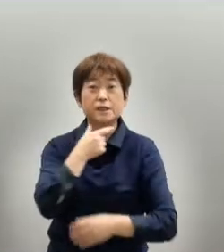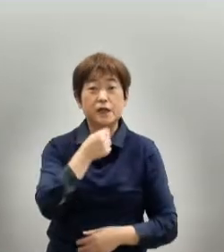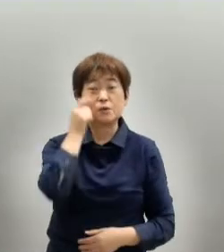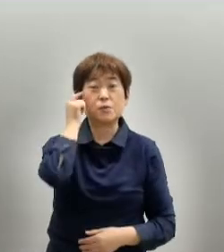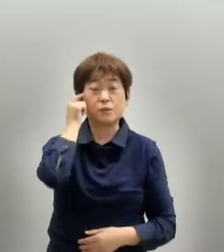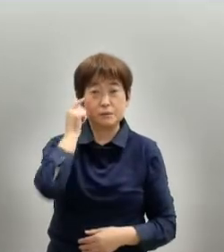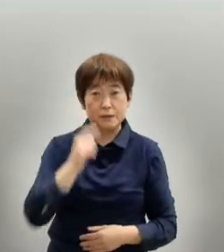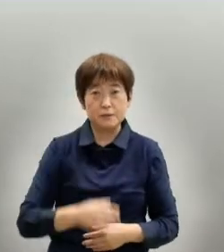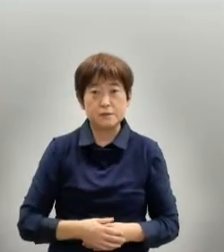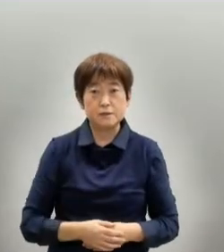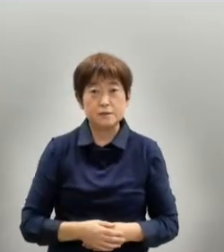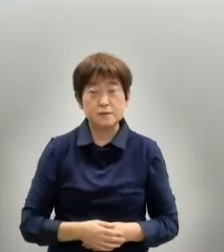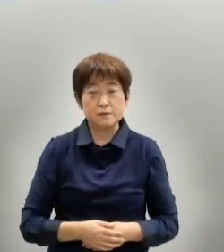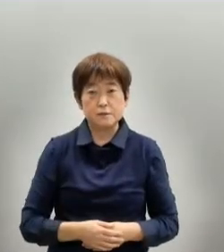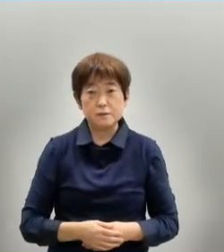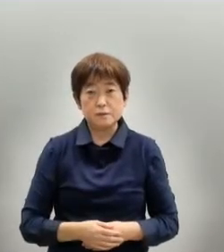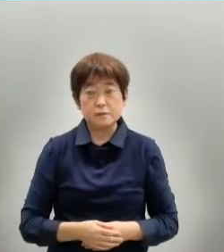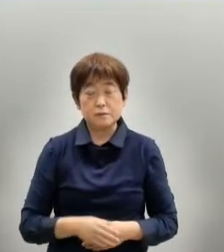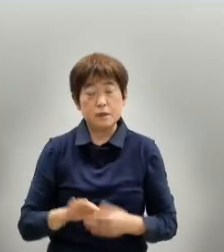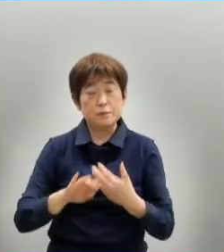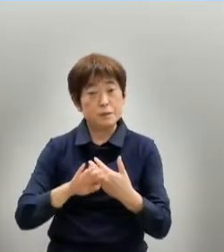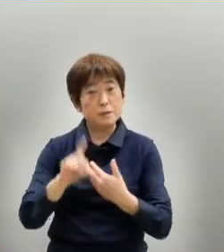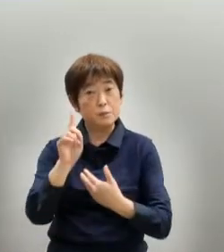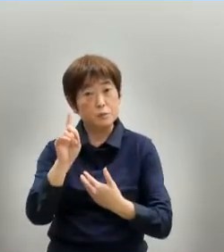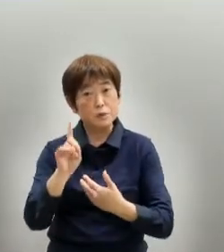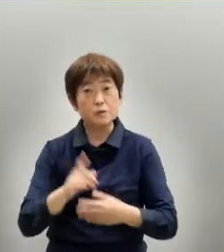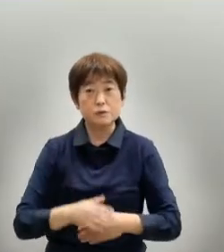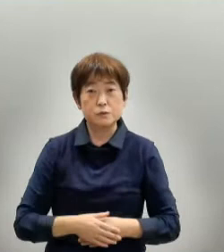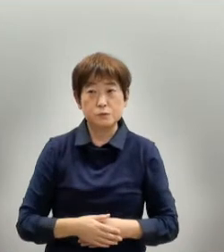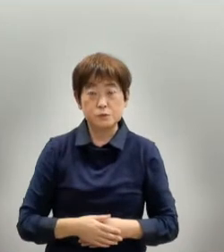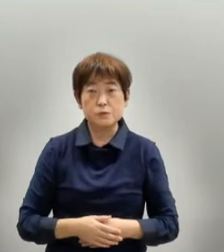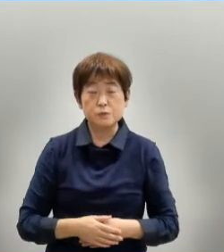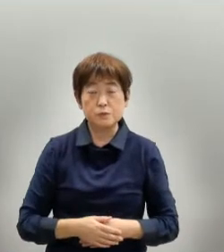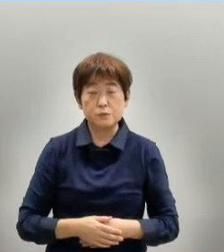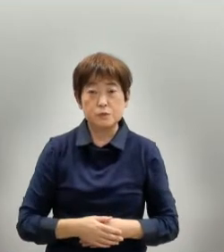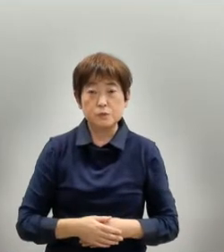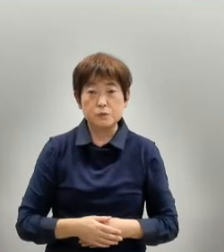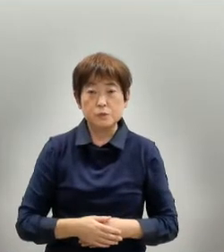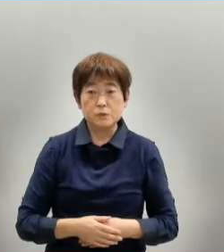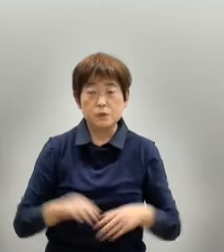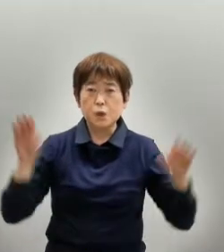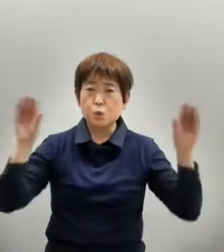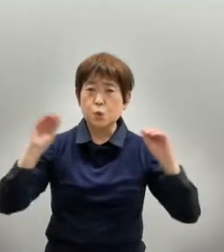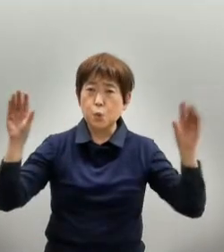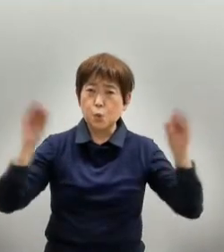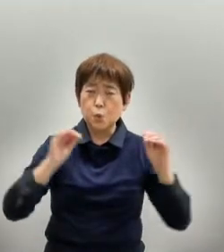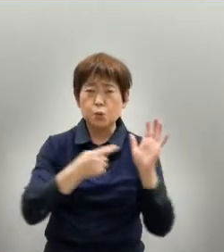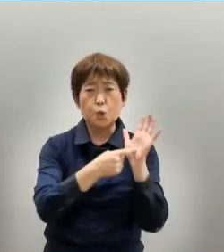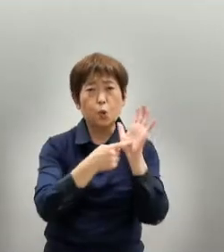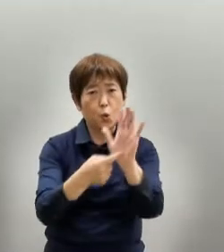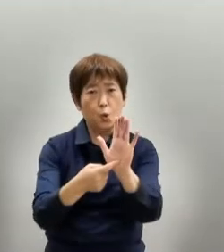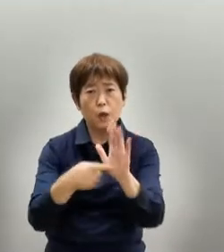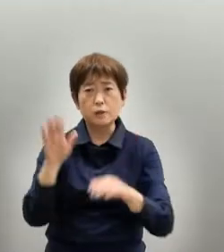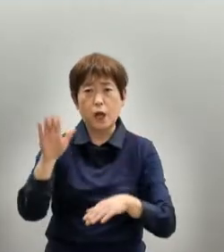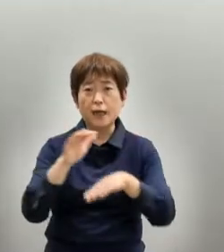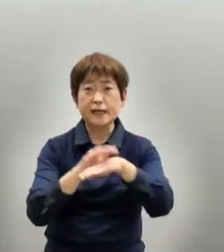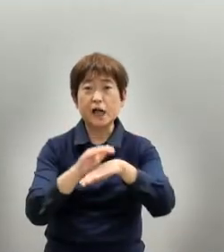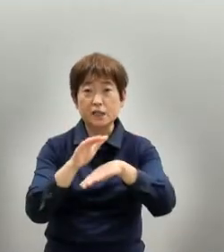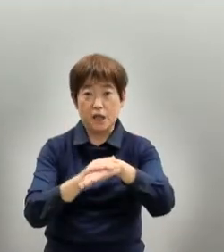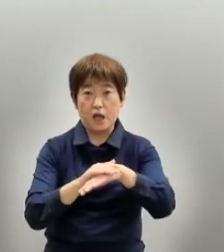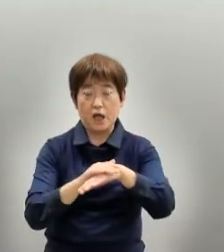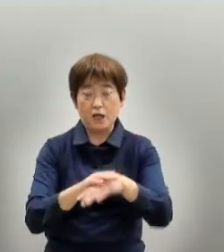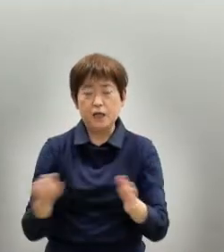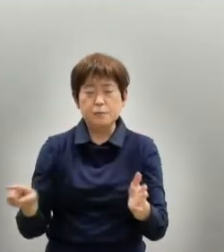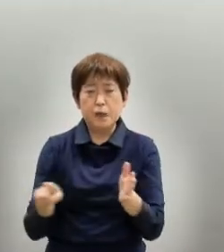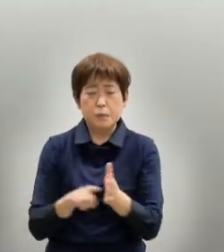。あと次にですね、もう一つ、の案件でございますけれども、情報公開のあり方ということで、私も今